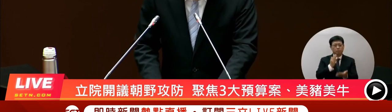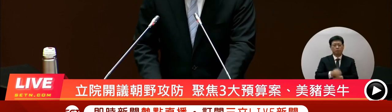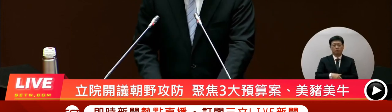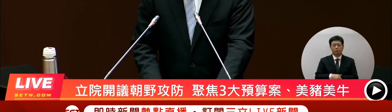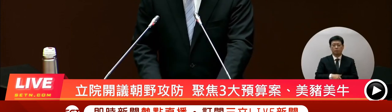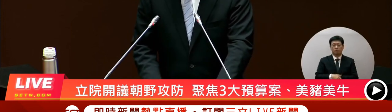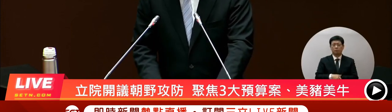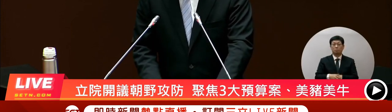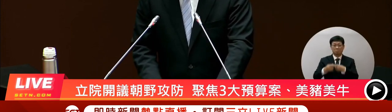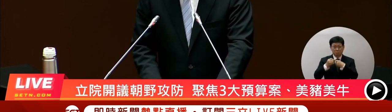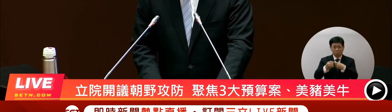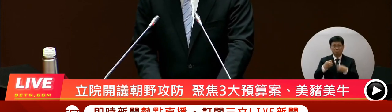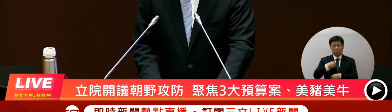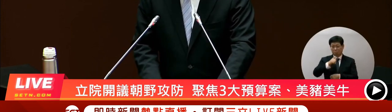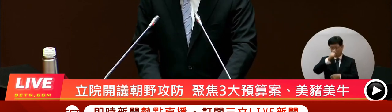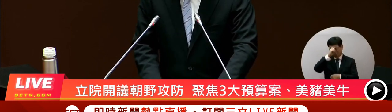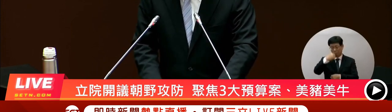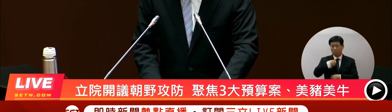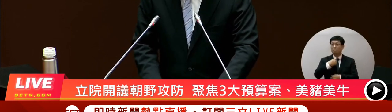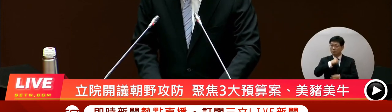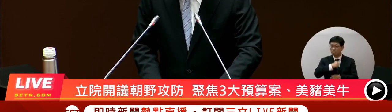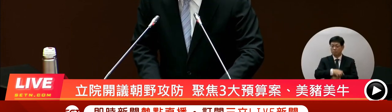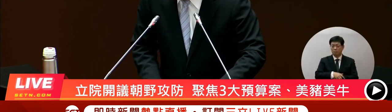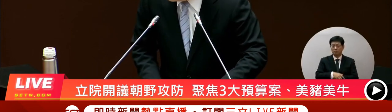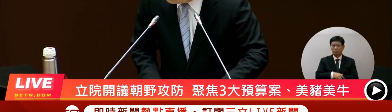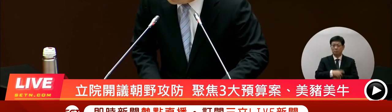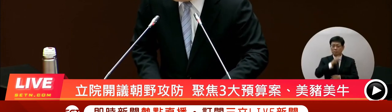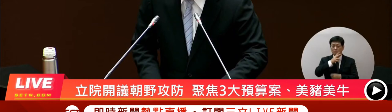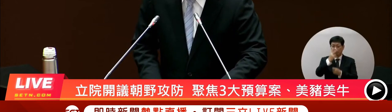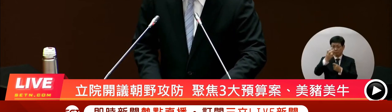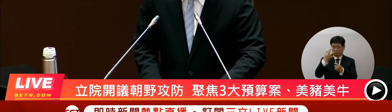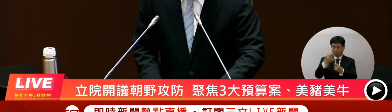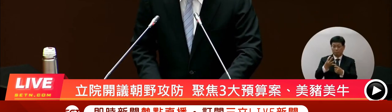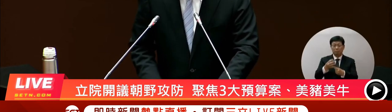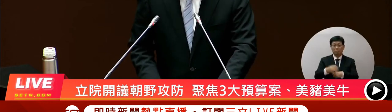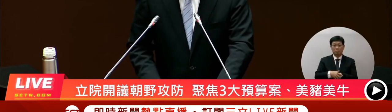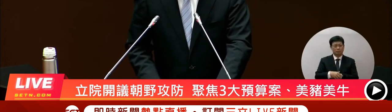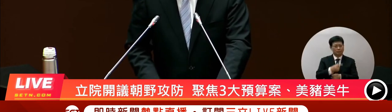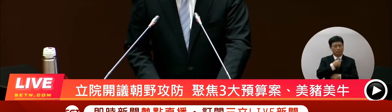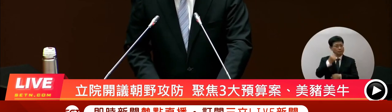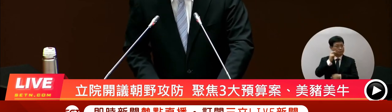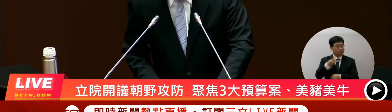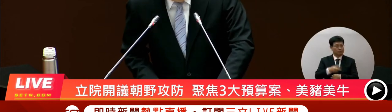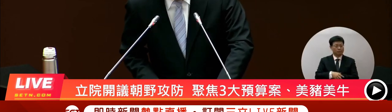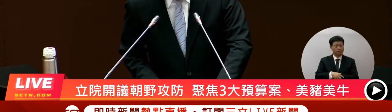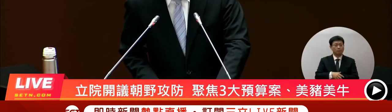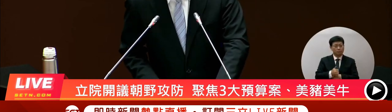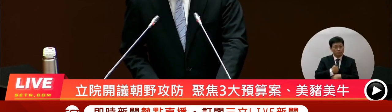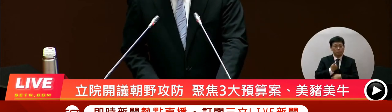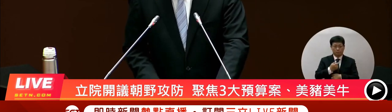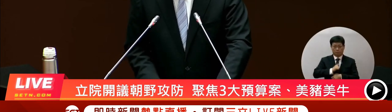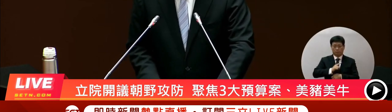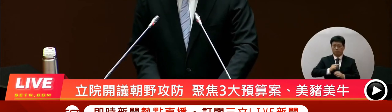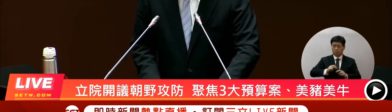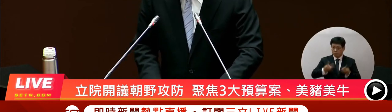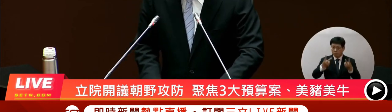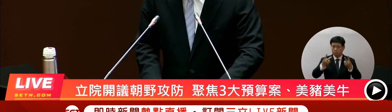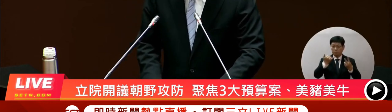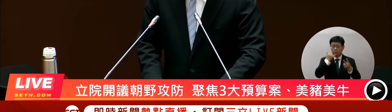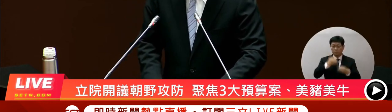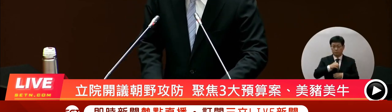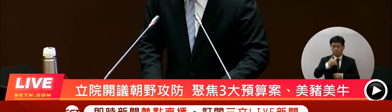一方面希望在台湾24年很难得我们打破了口蹄